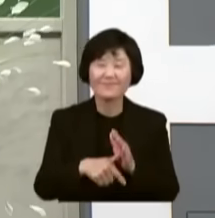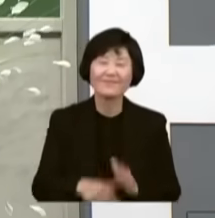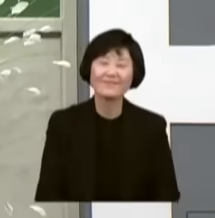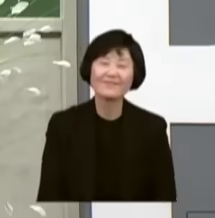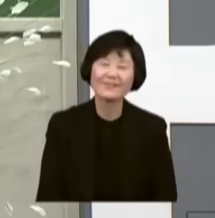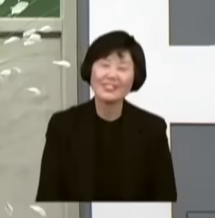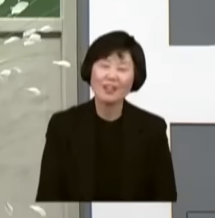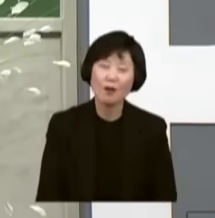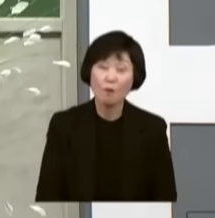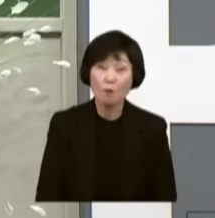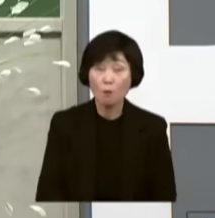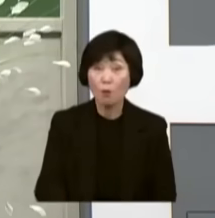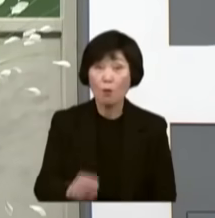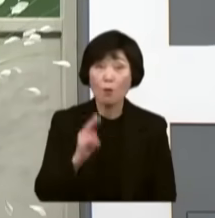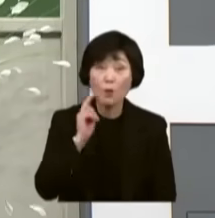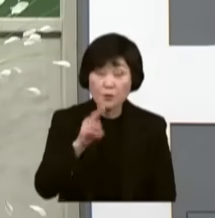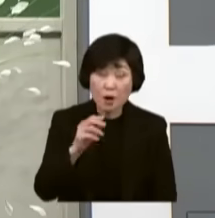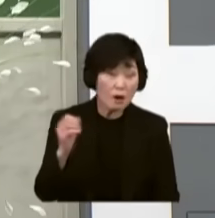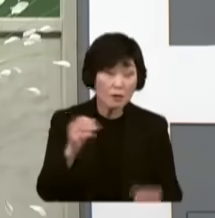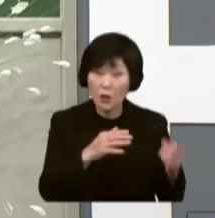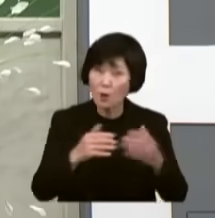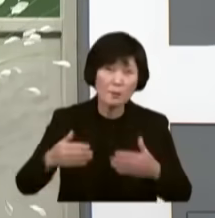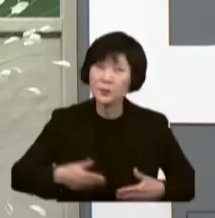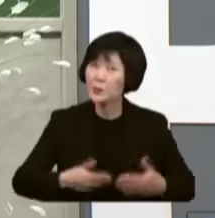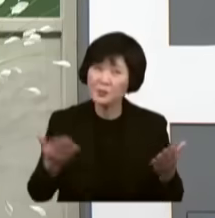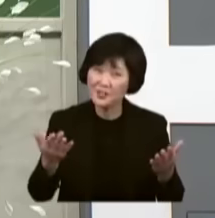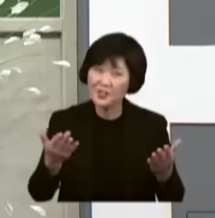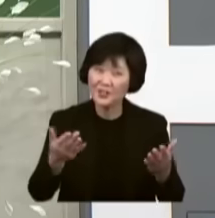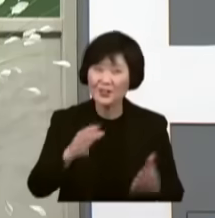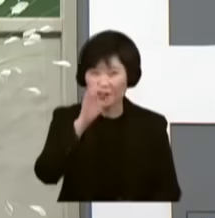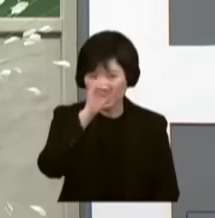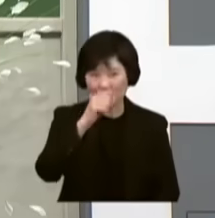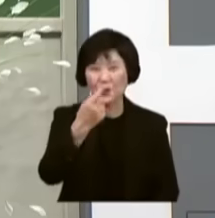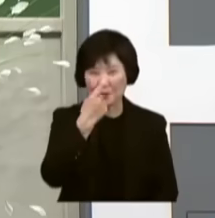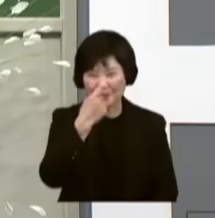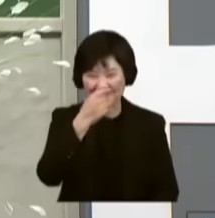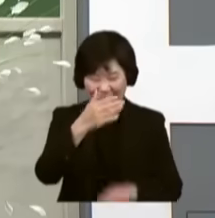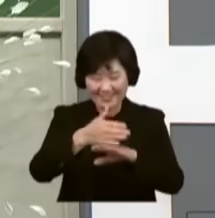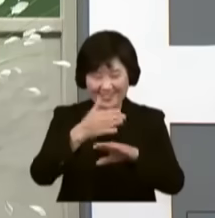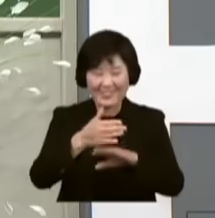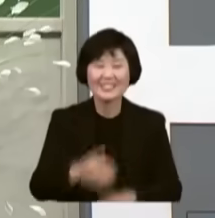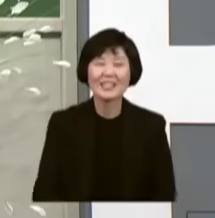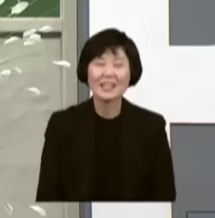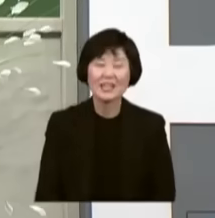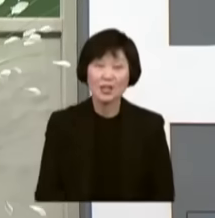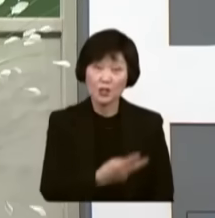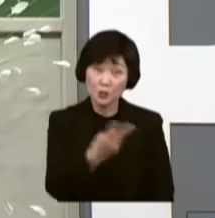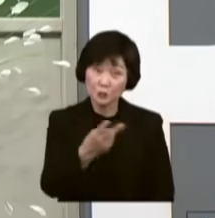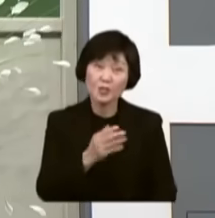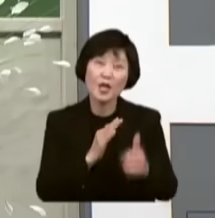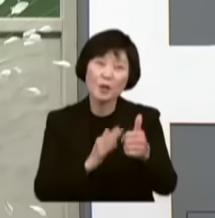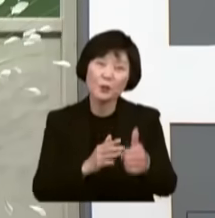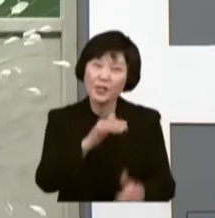그게 소통이지. 아주 좋은 거 배웠습니다. 네. 자, 그럼 두 분께 제가 부탁 좀 하나 드릴게요. 네. 이제 기도 제목 좀 여쭙고 두